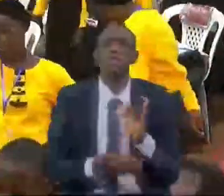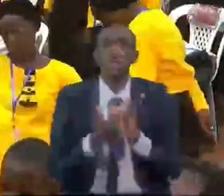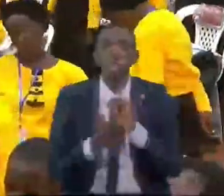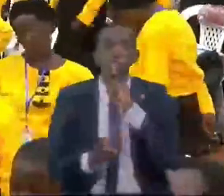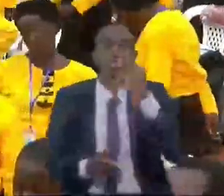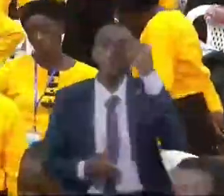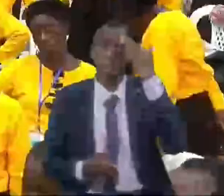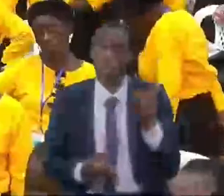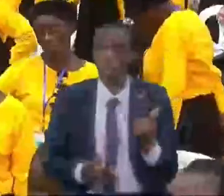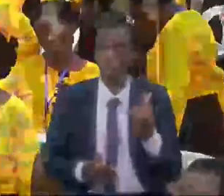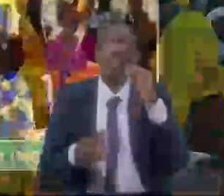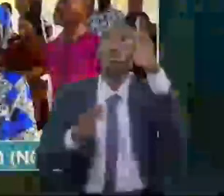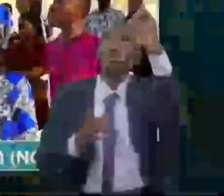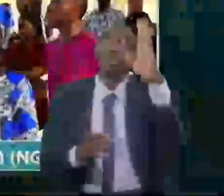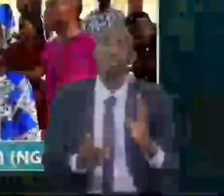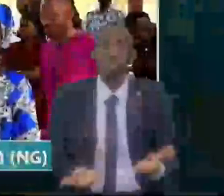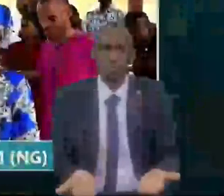C'est pourquoi Dieu t'a suscité.